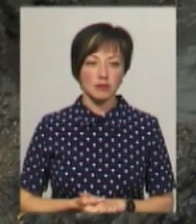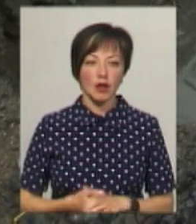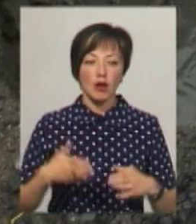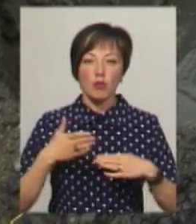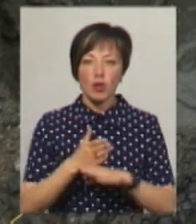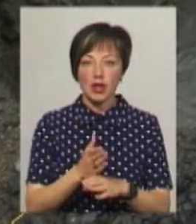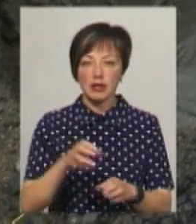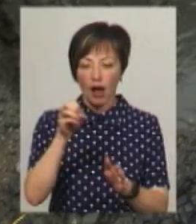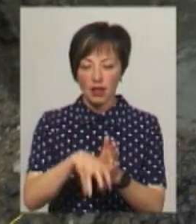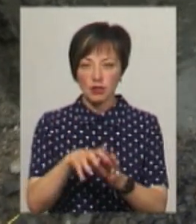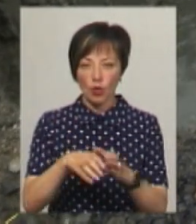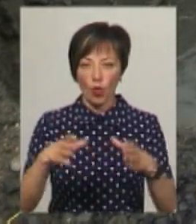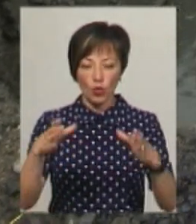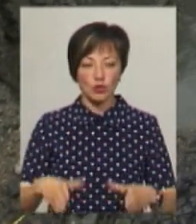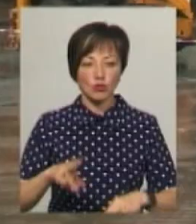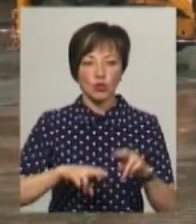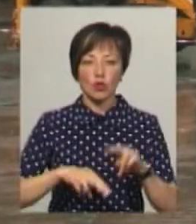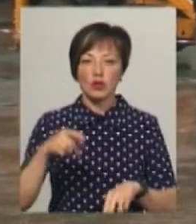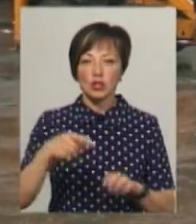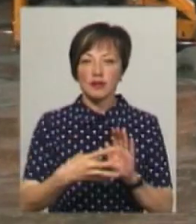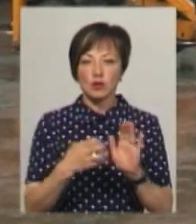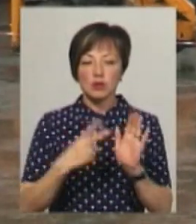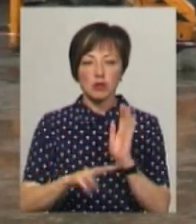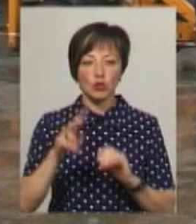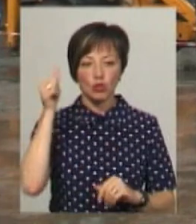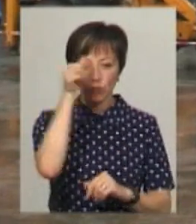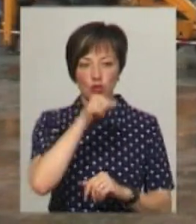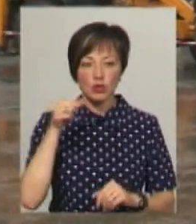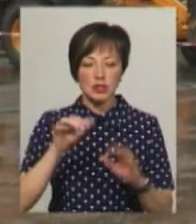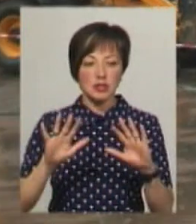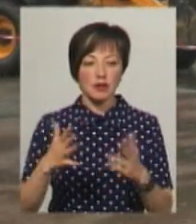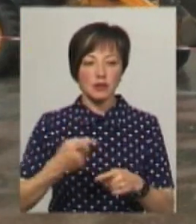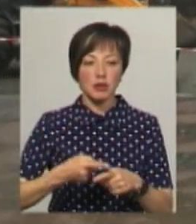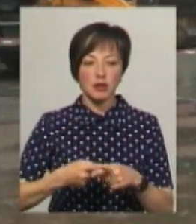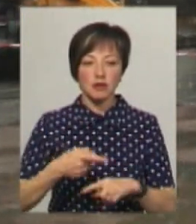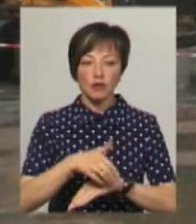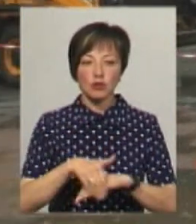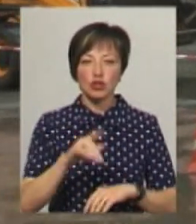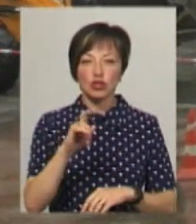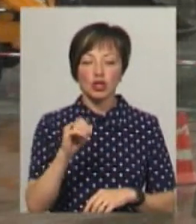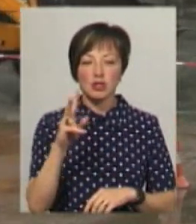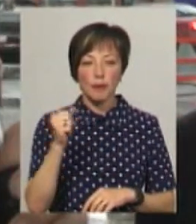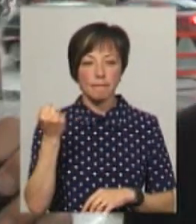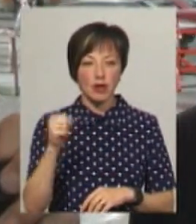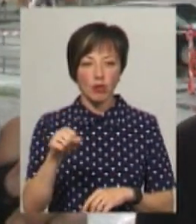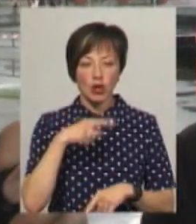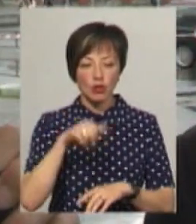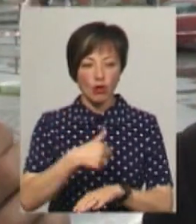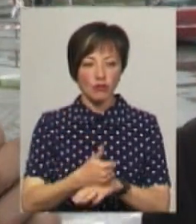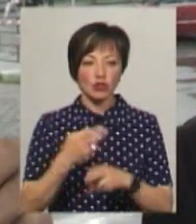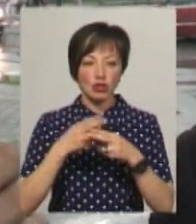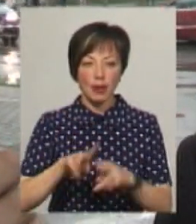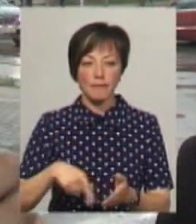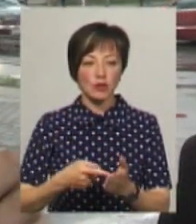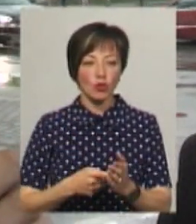Прорив каналізаційного колодязя, збудованого у 1972 році, стався на перехресті вулиць Зарічанської та Перемоги, каже головний інженер